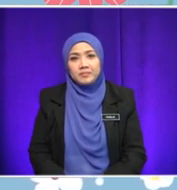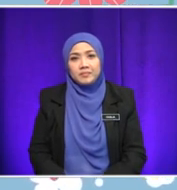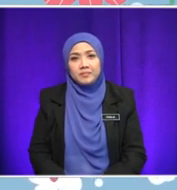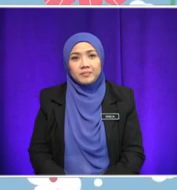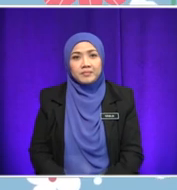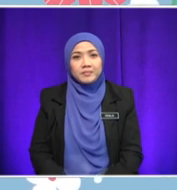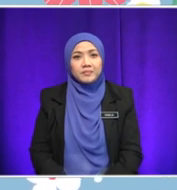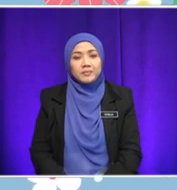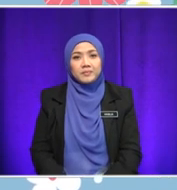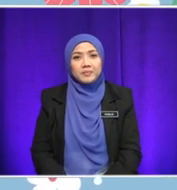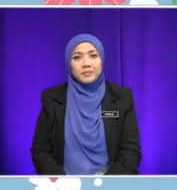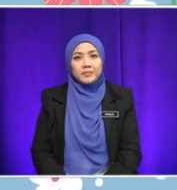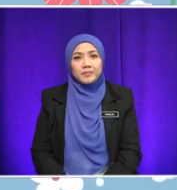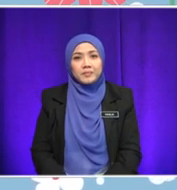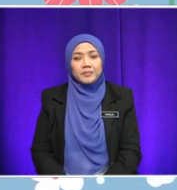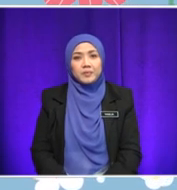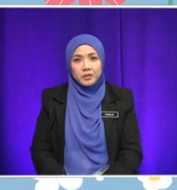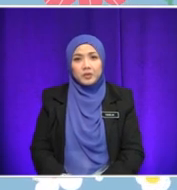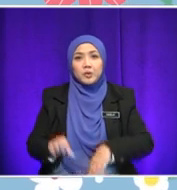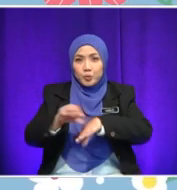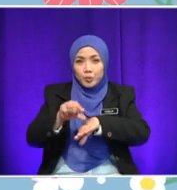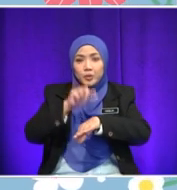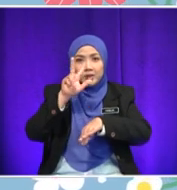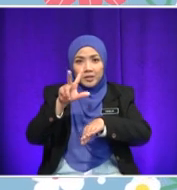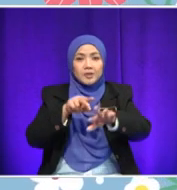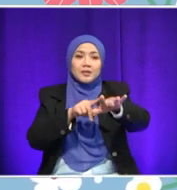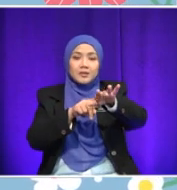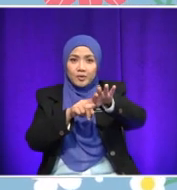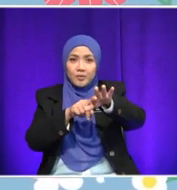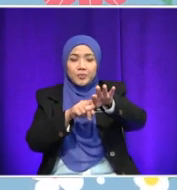Oke buat 3 lebih kurang ya oke